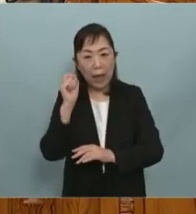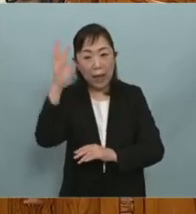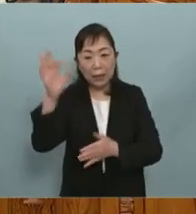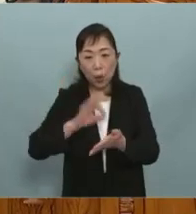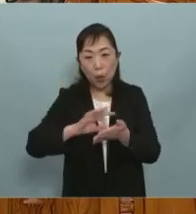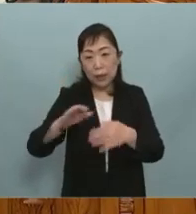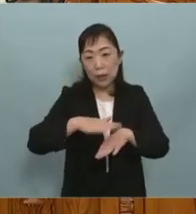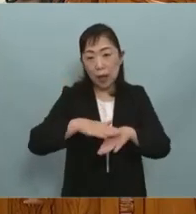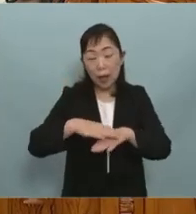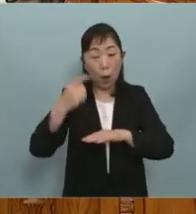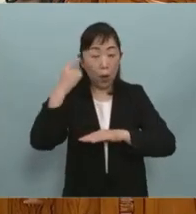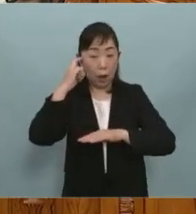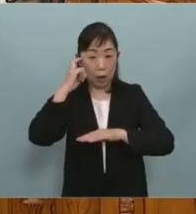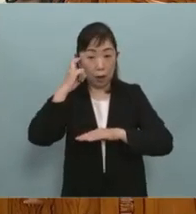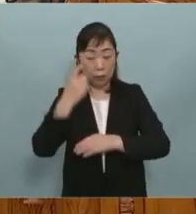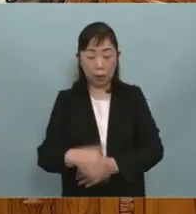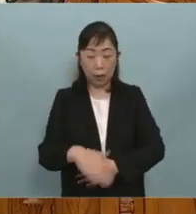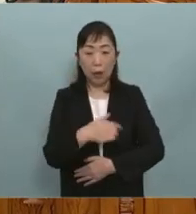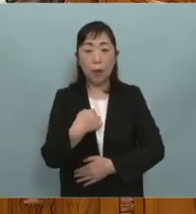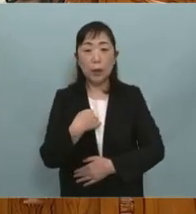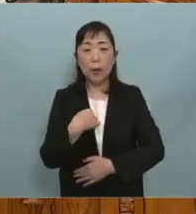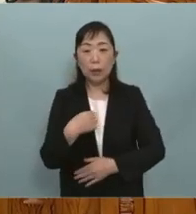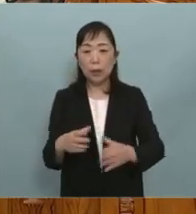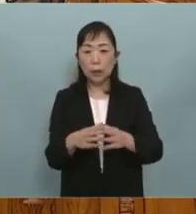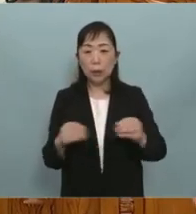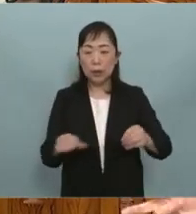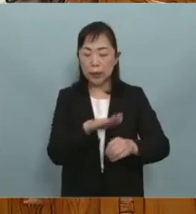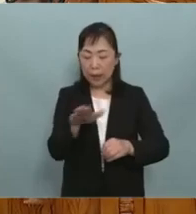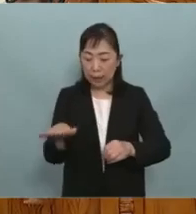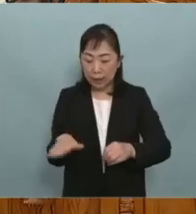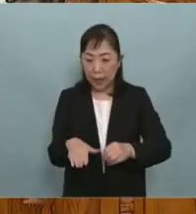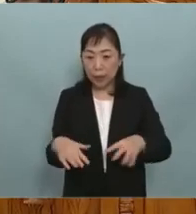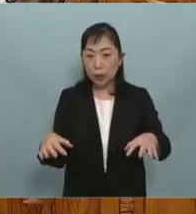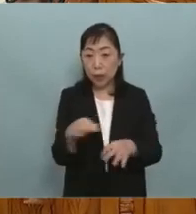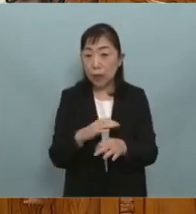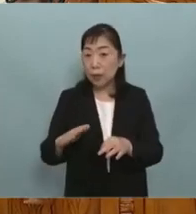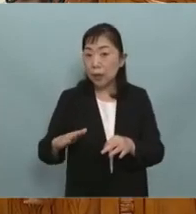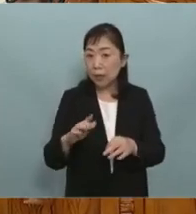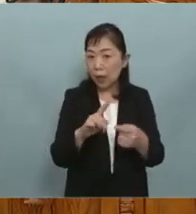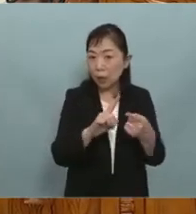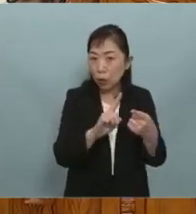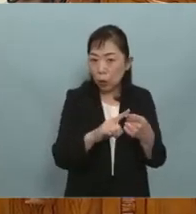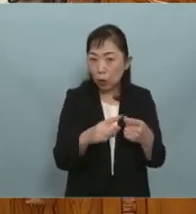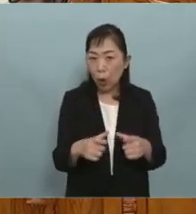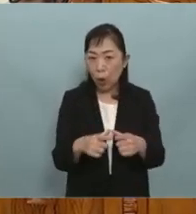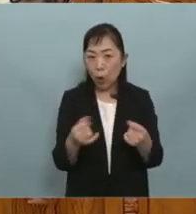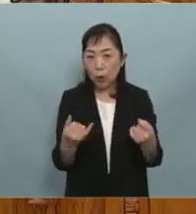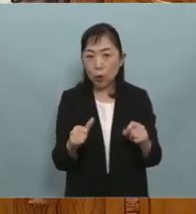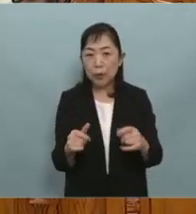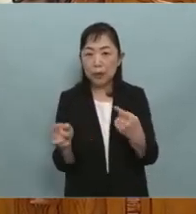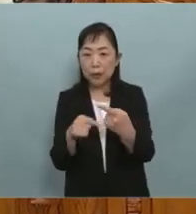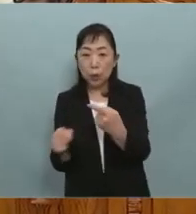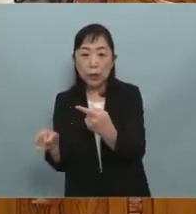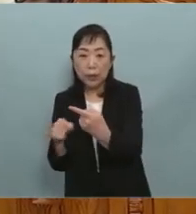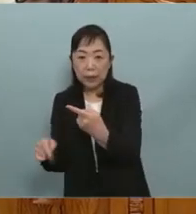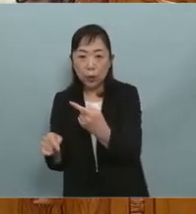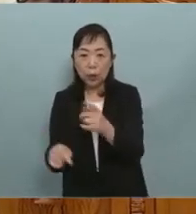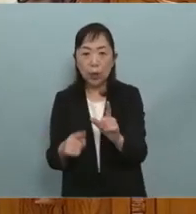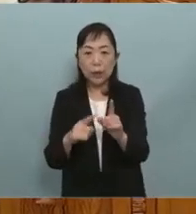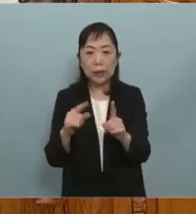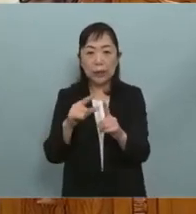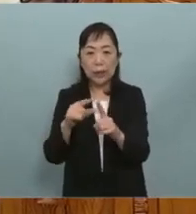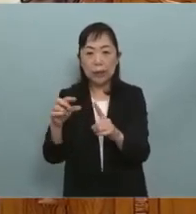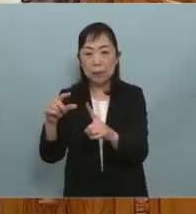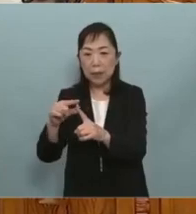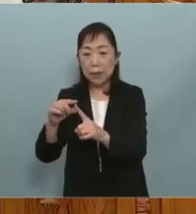ます私は国全体の経済成長のみなず国民1人あたりのGDPの増加